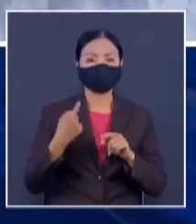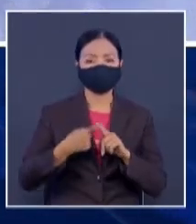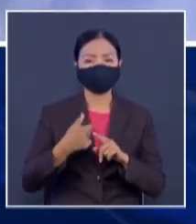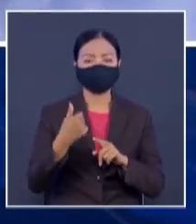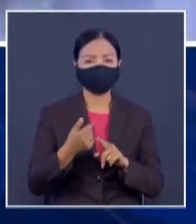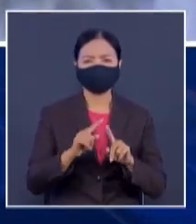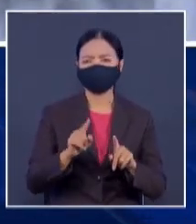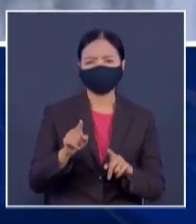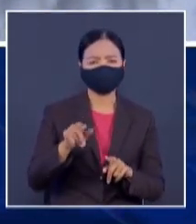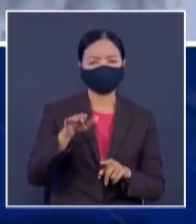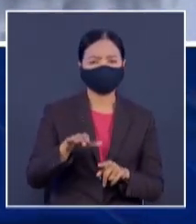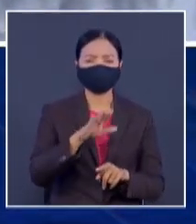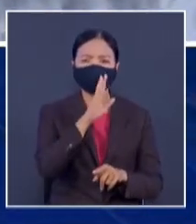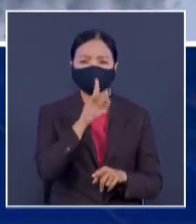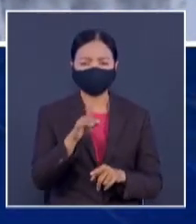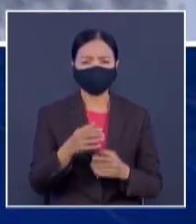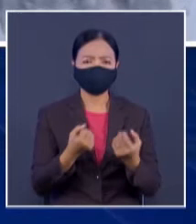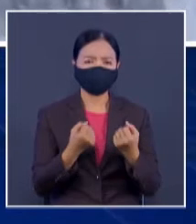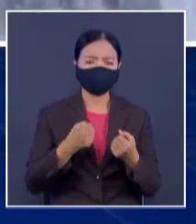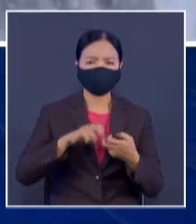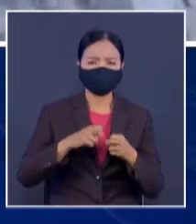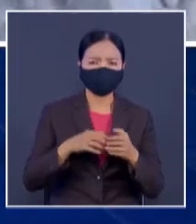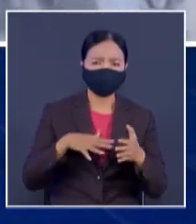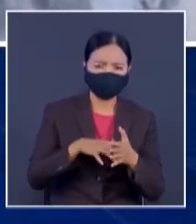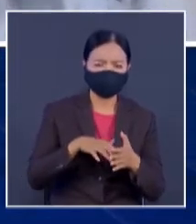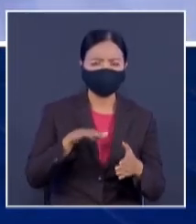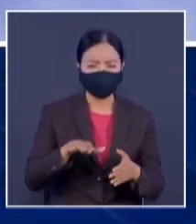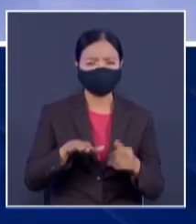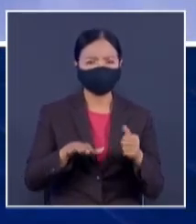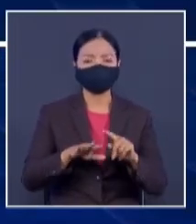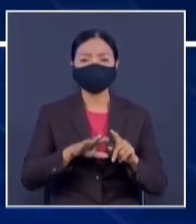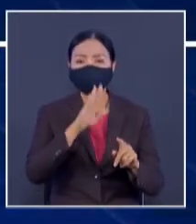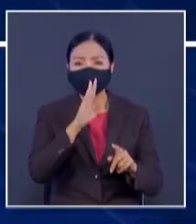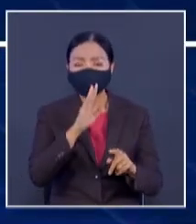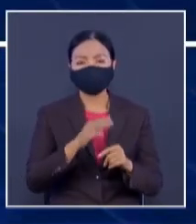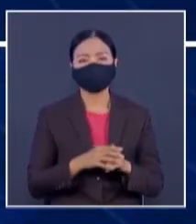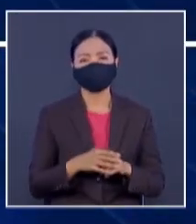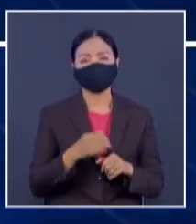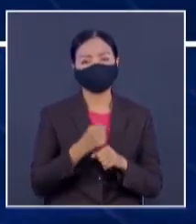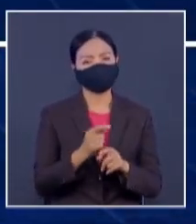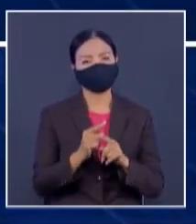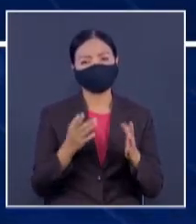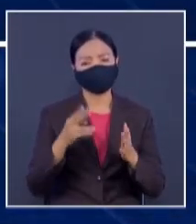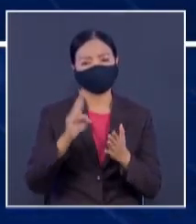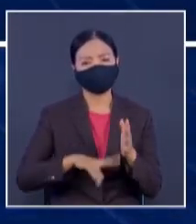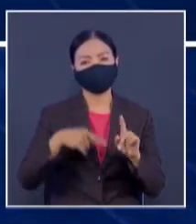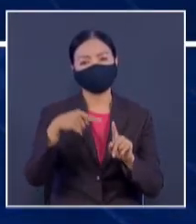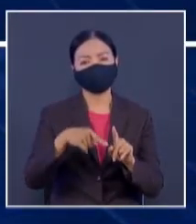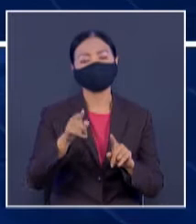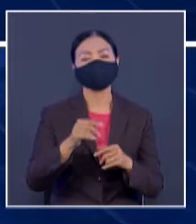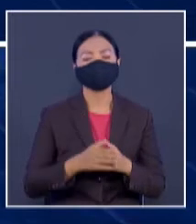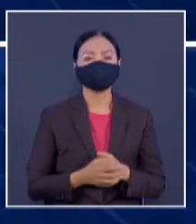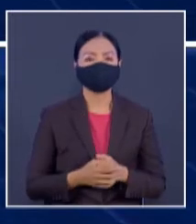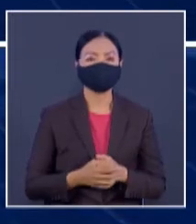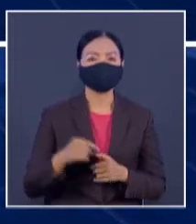ราวได้หรือในกรณีที่รถขัดข้องหรือว่าเกิดอุบัติเหตุเท่านั้นหากใครฝ่าฝืนปรับไม่เกิน1,000ครับส่วนจุดเกิดเหตุอยู่ระหว่